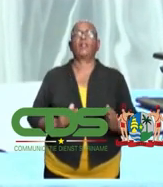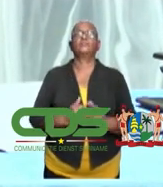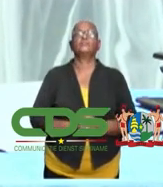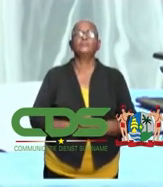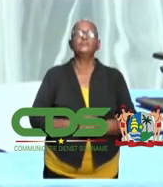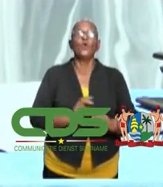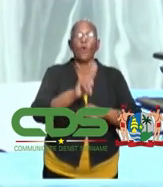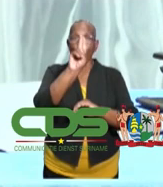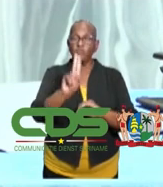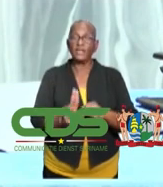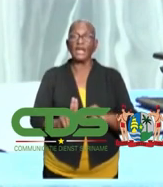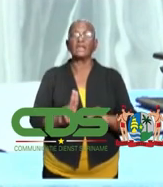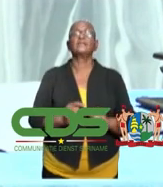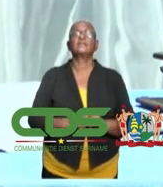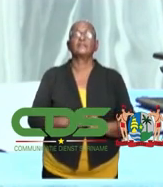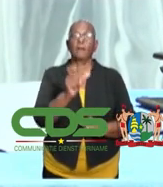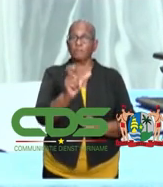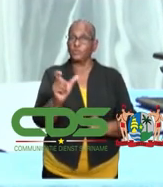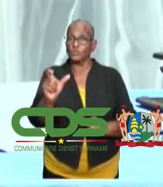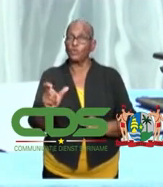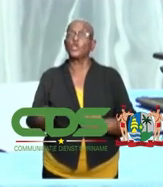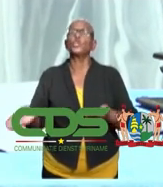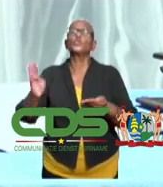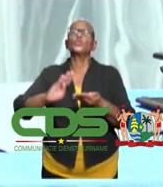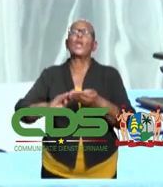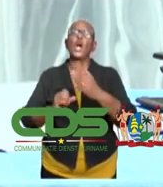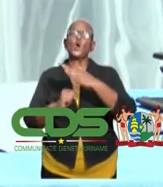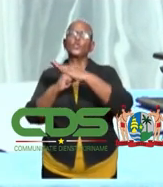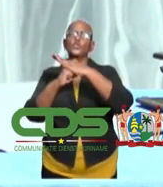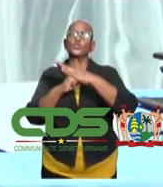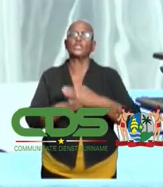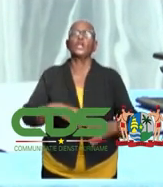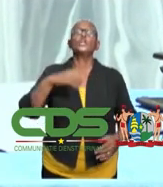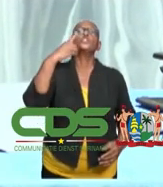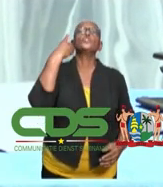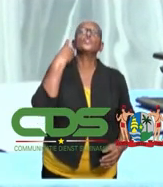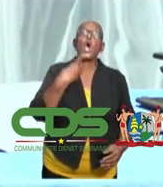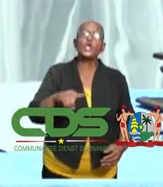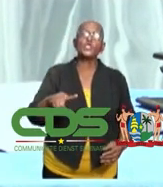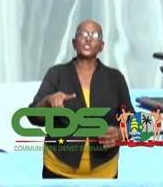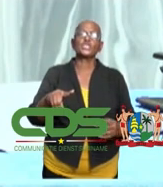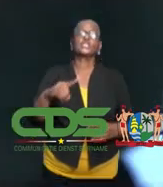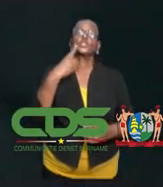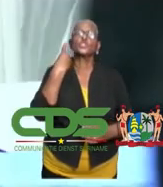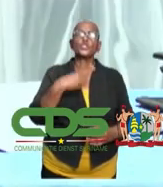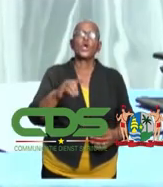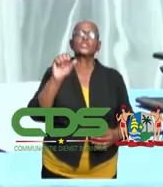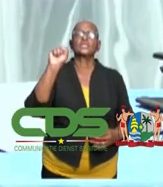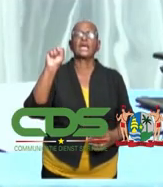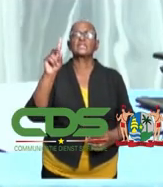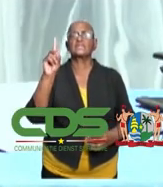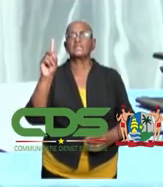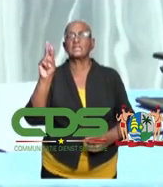per maand als toelage, ondersteuningstoelage, 1000 SRD.